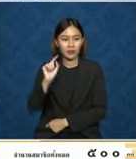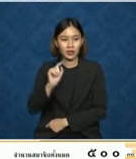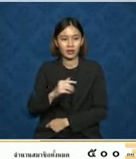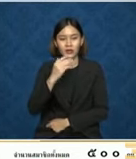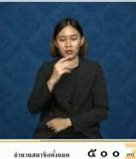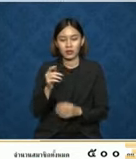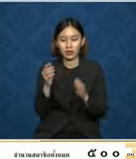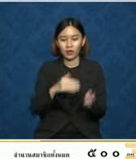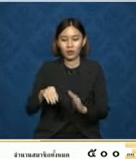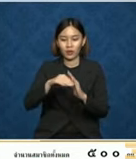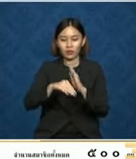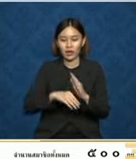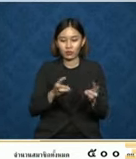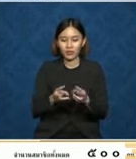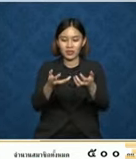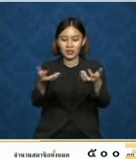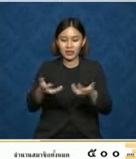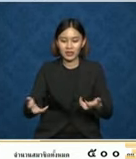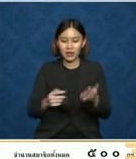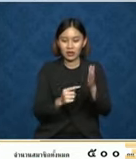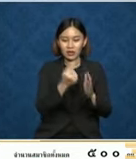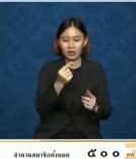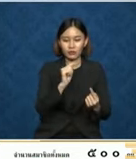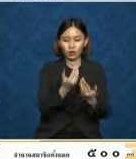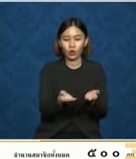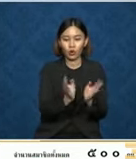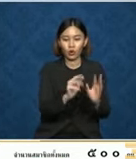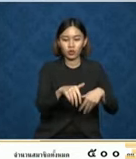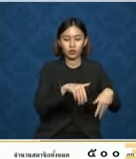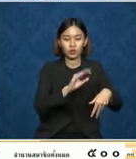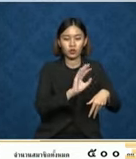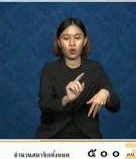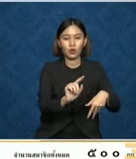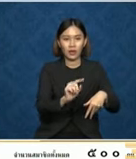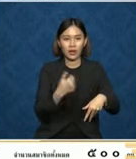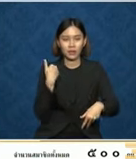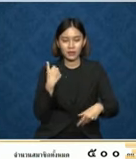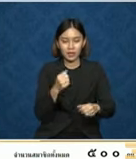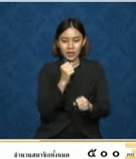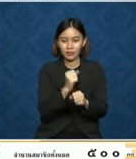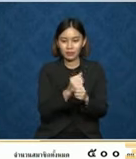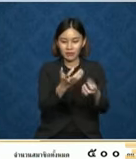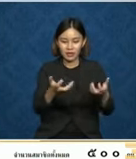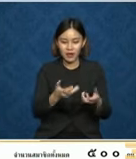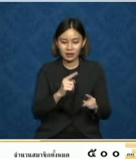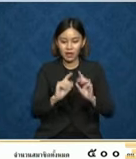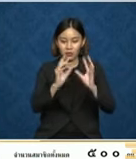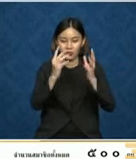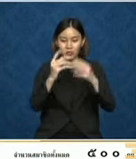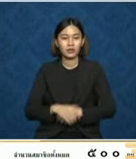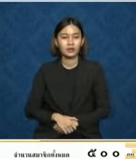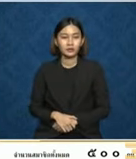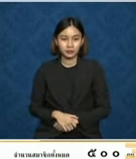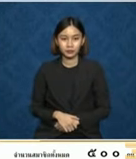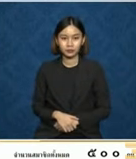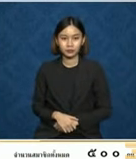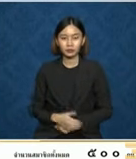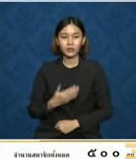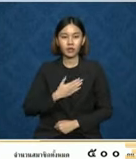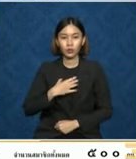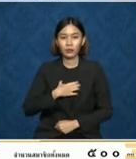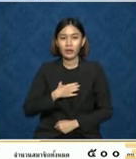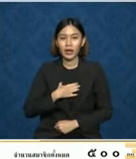ากกระบวนการคัดแยกขยะต้นทางนับตั้งแต่ครัวเรือนนะครับที่ไม่มีการทำนะครับท่านประธานครับผมอย